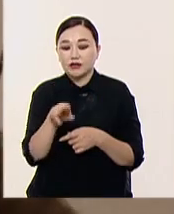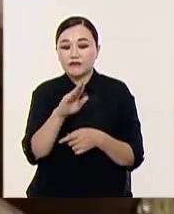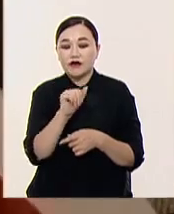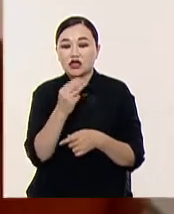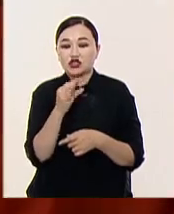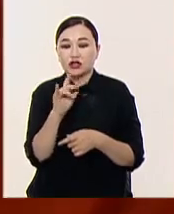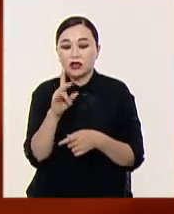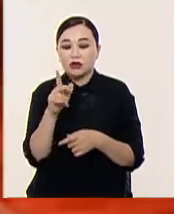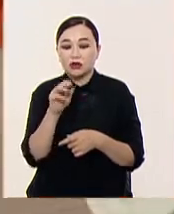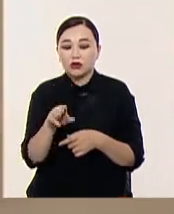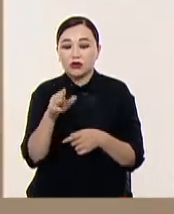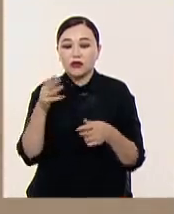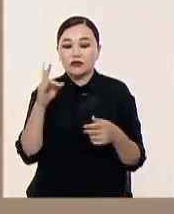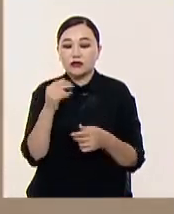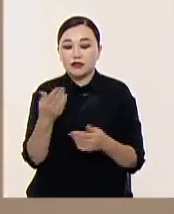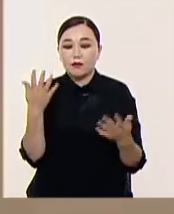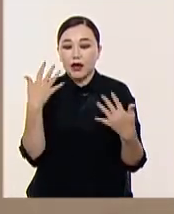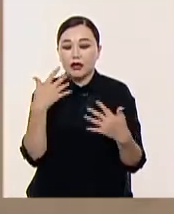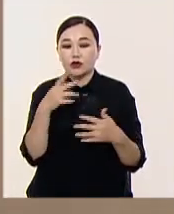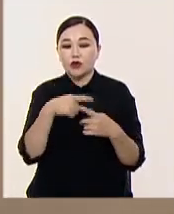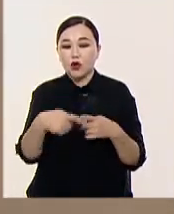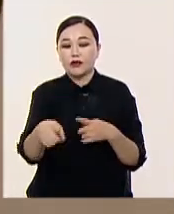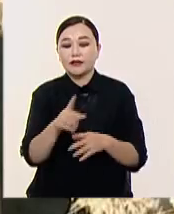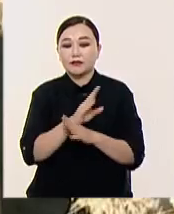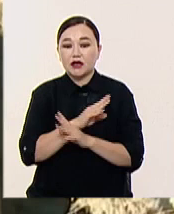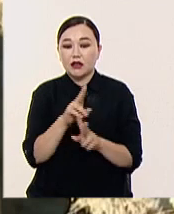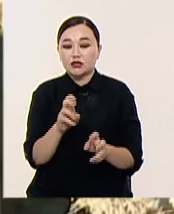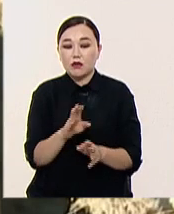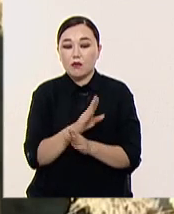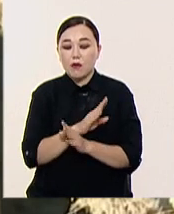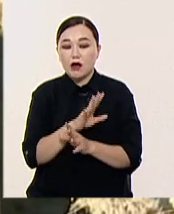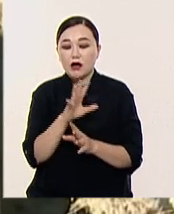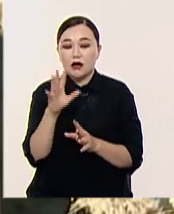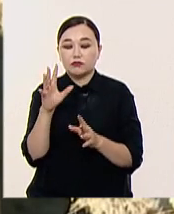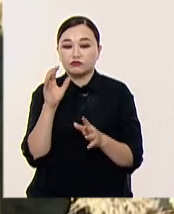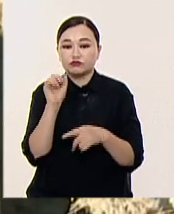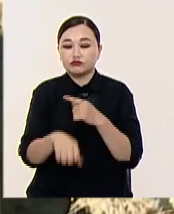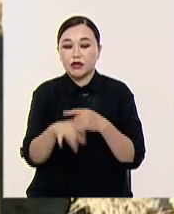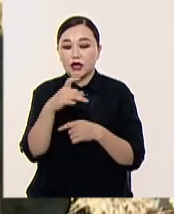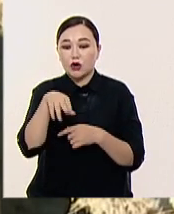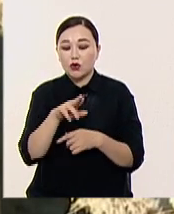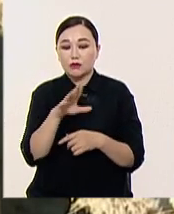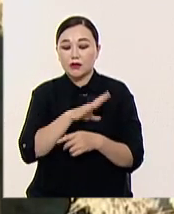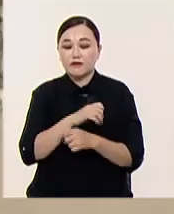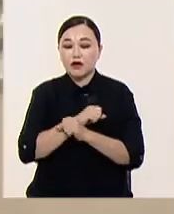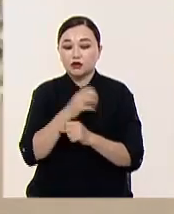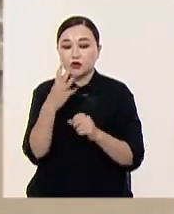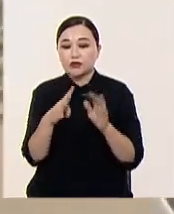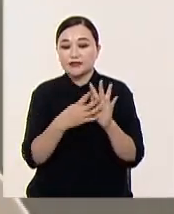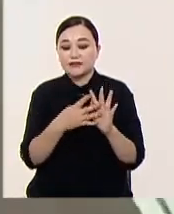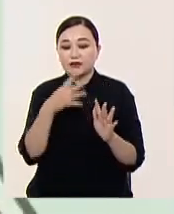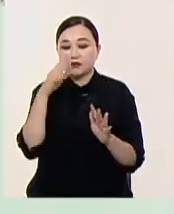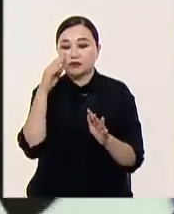в Национальном парке Долина смерти Калифорния побит сезонный рекорд выходные было 49 градусов